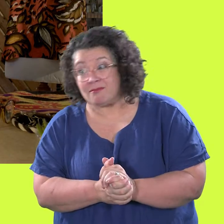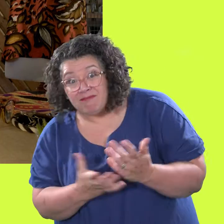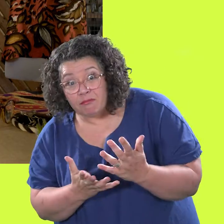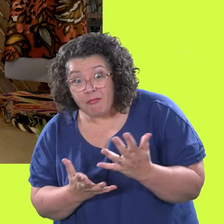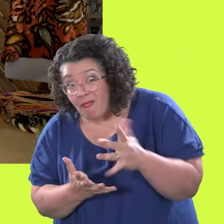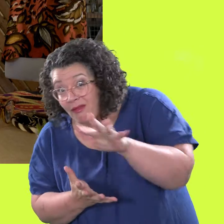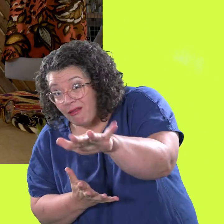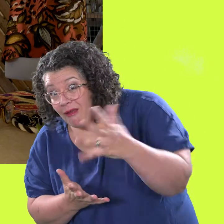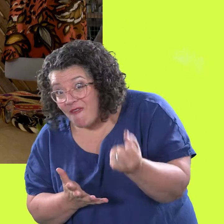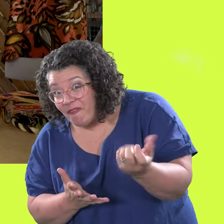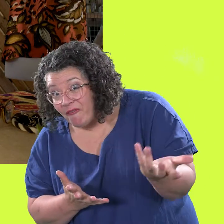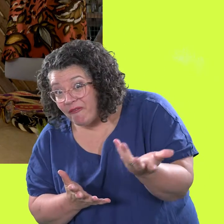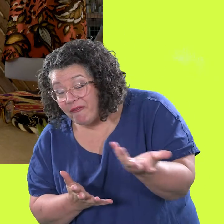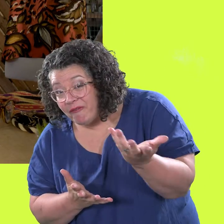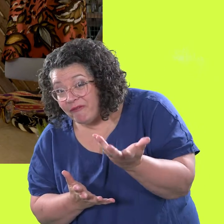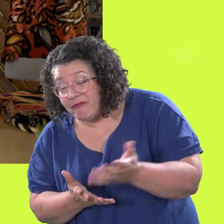Ydy unrhyw un yn gwrando?